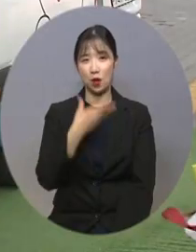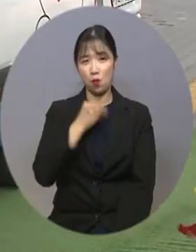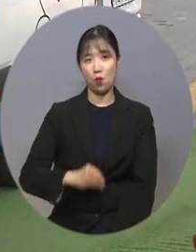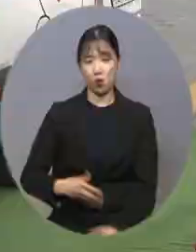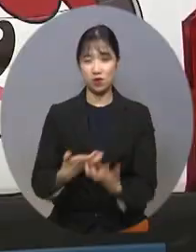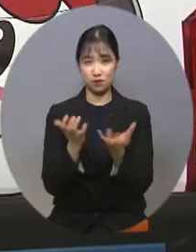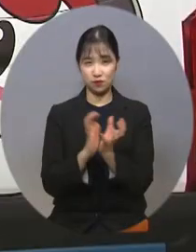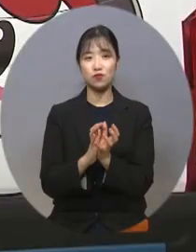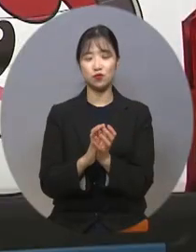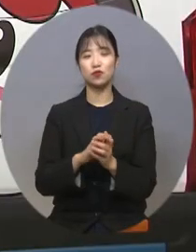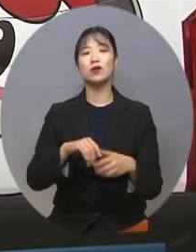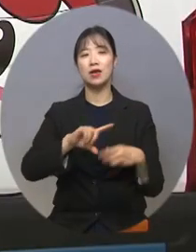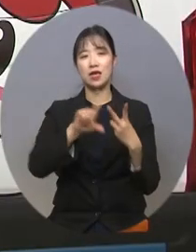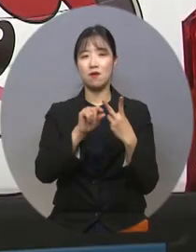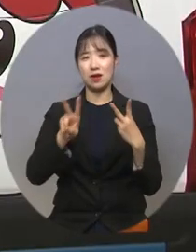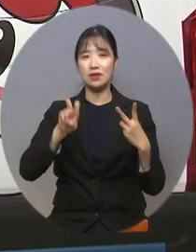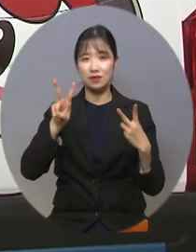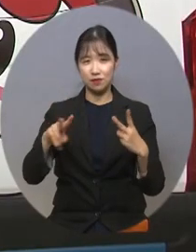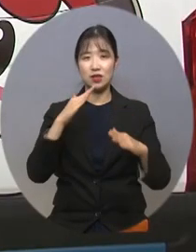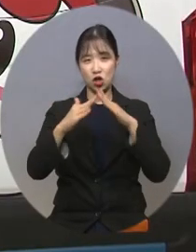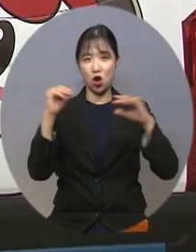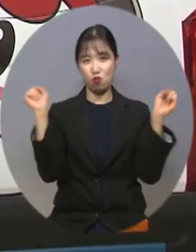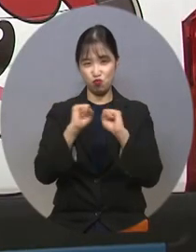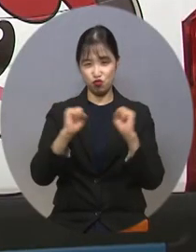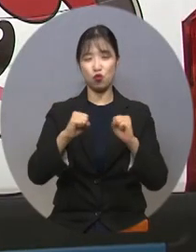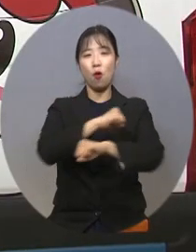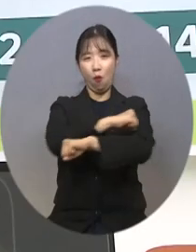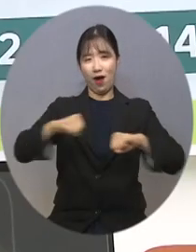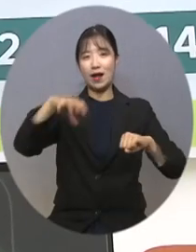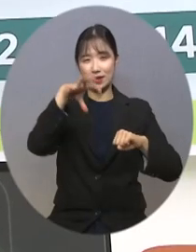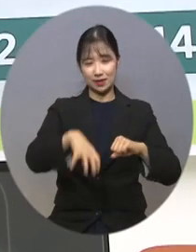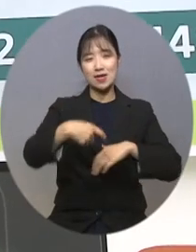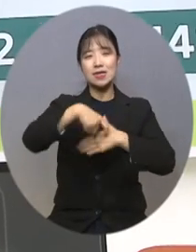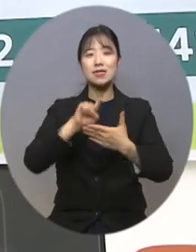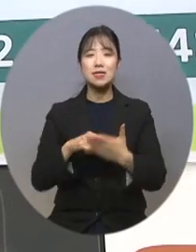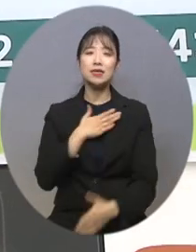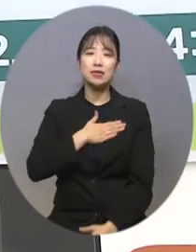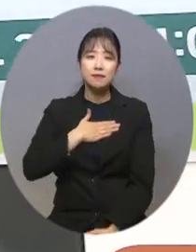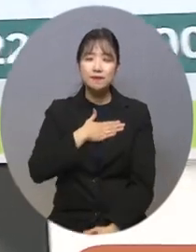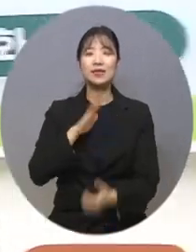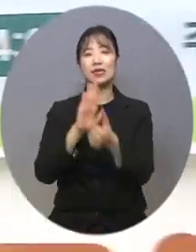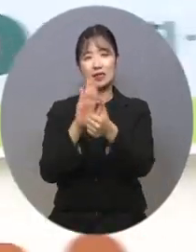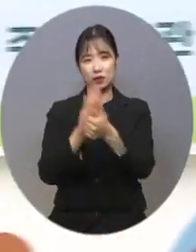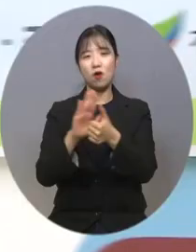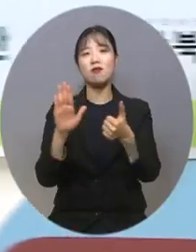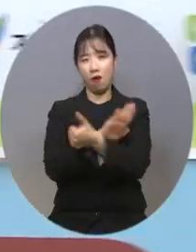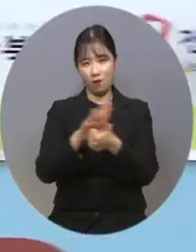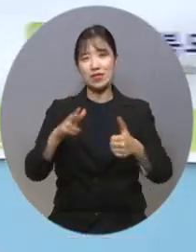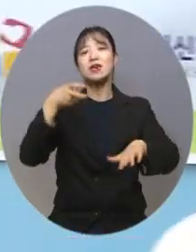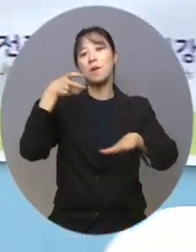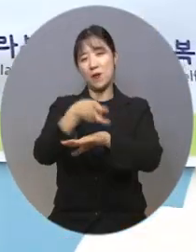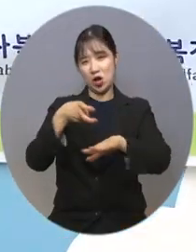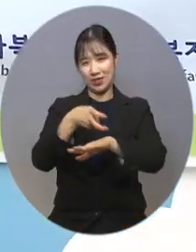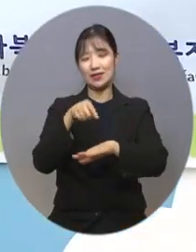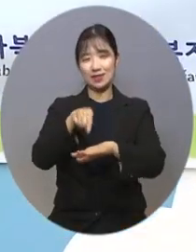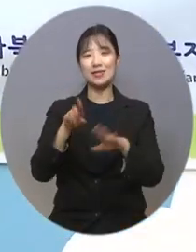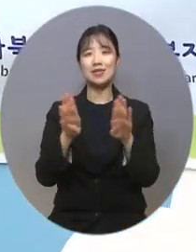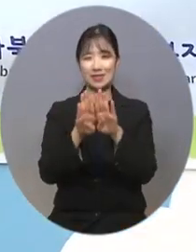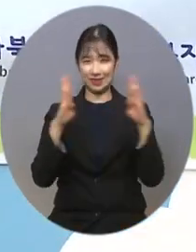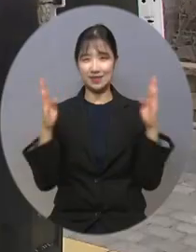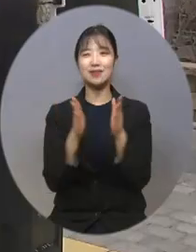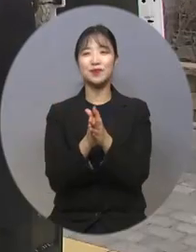보건복지부는 지난 22일 전라북도 도청광장에서 심리지원 서비스를 제공하고자 마음안심버스 시승식을